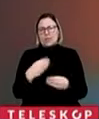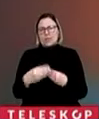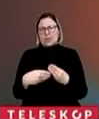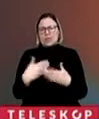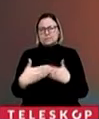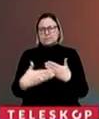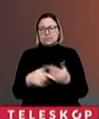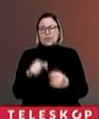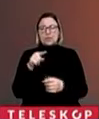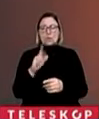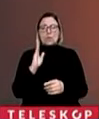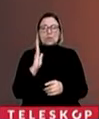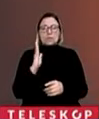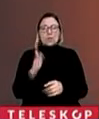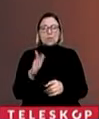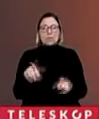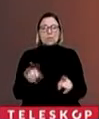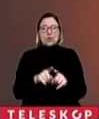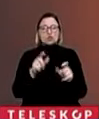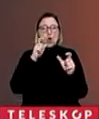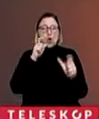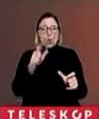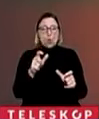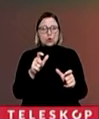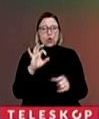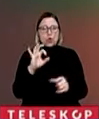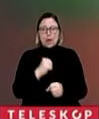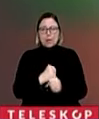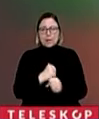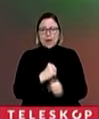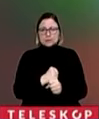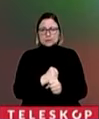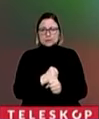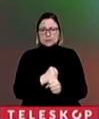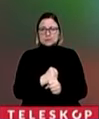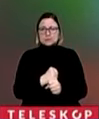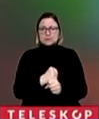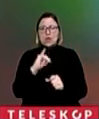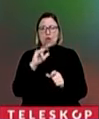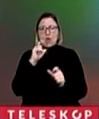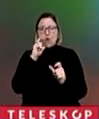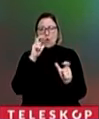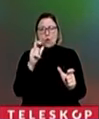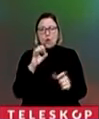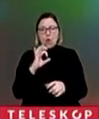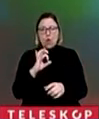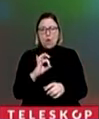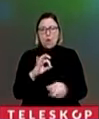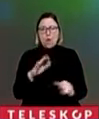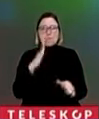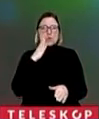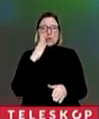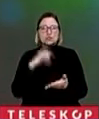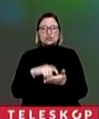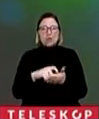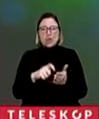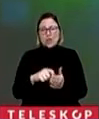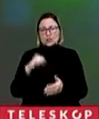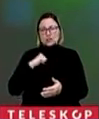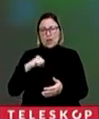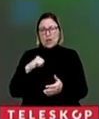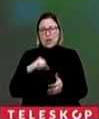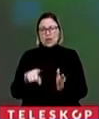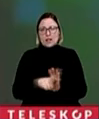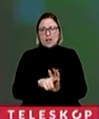Przy tym będą też ogłoszenia o pracy i ogłoszenia o mieszkaniach czekających